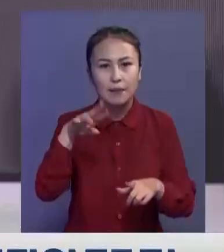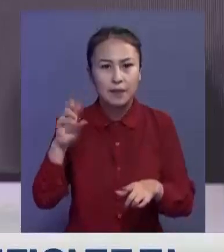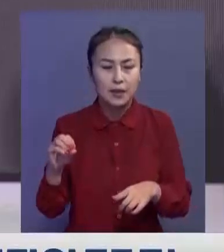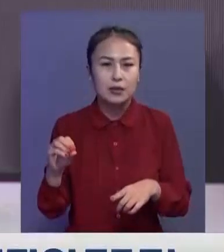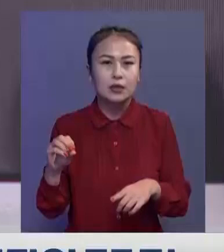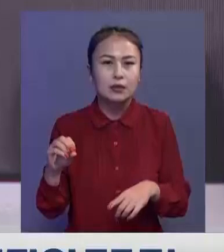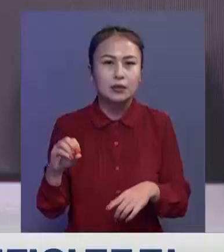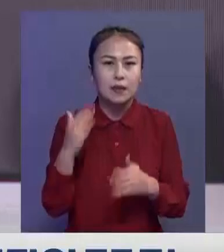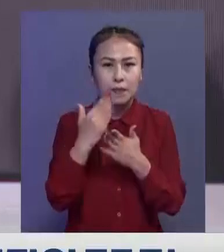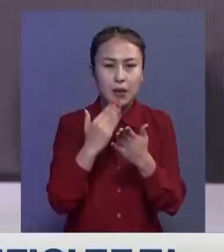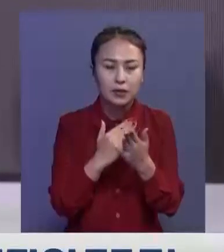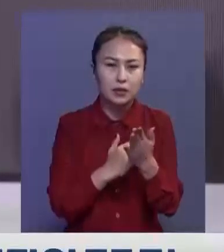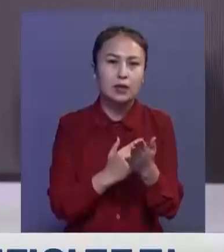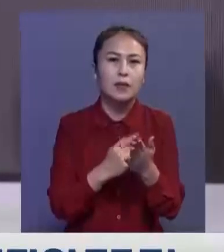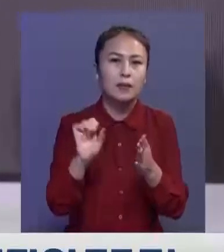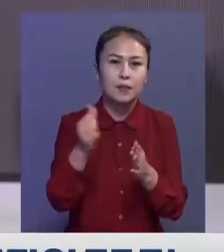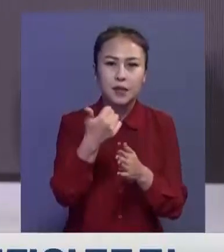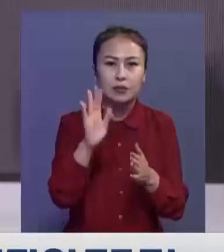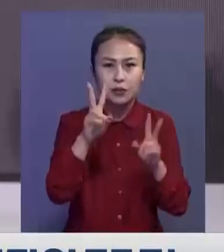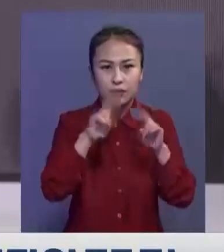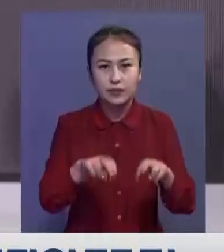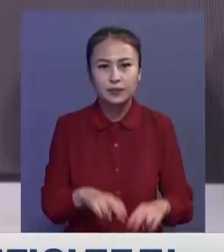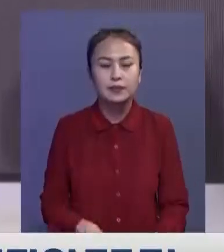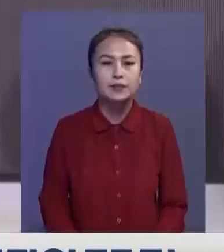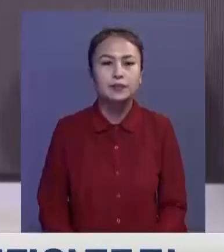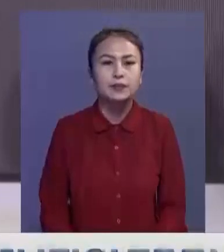әліппенің бағдарламасы біріншіден зерделенетін болады.